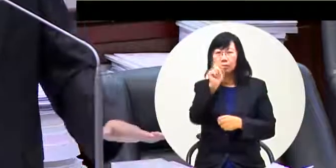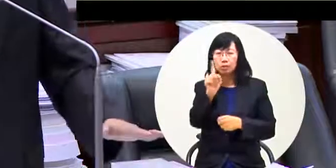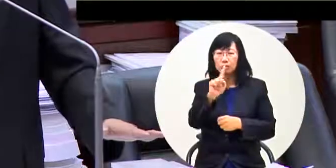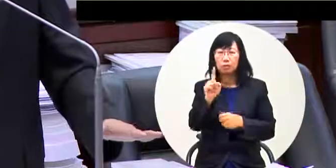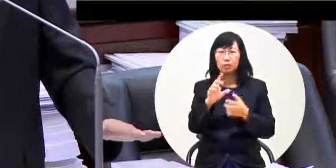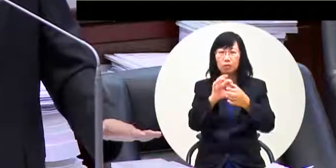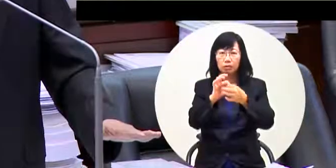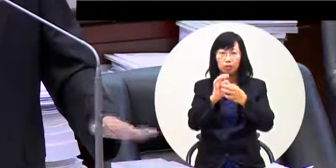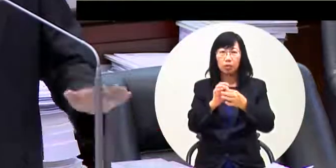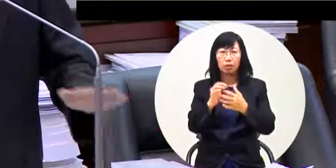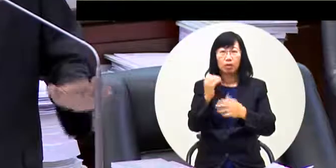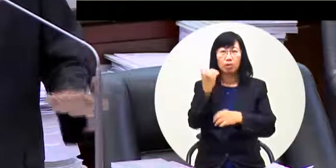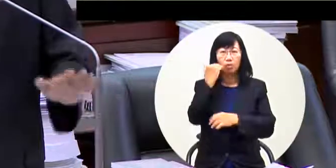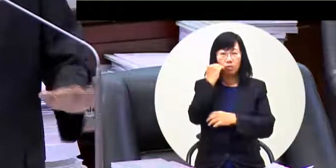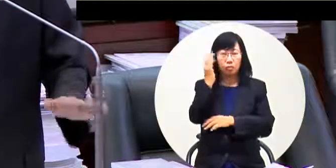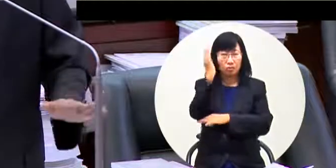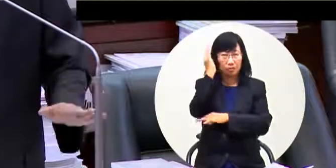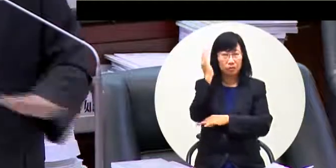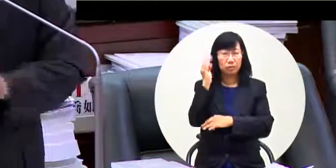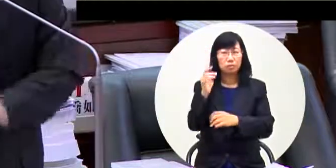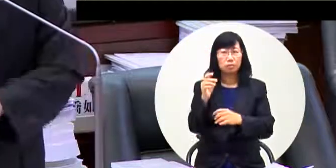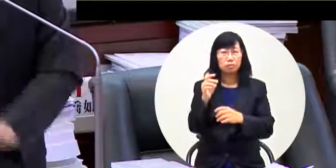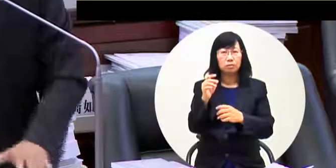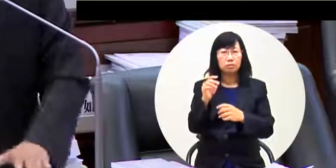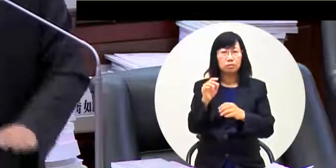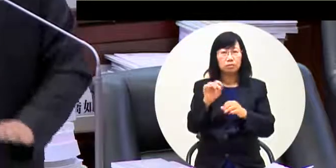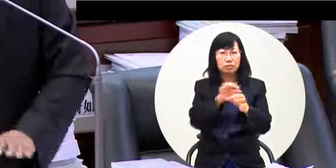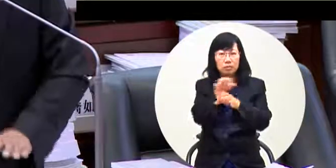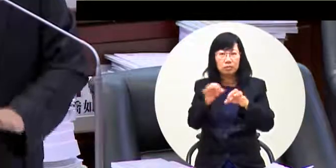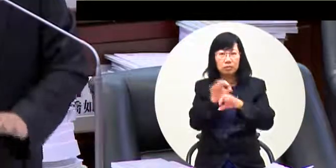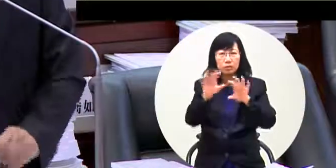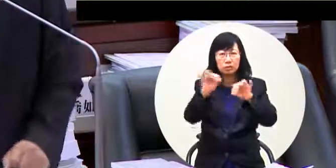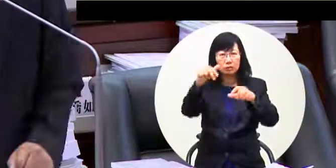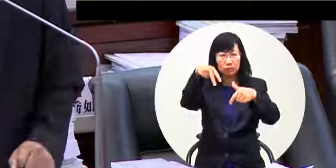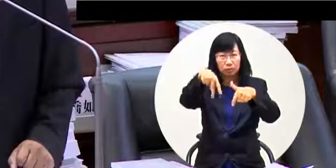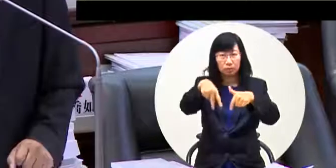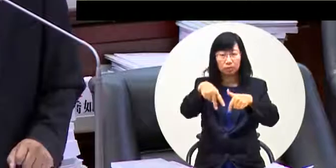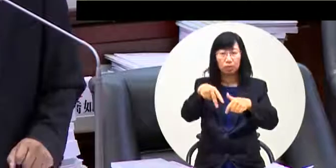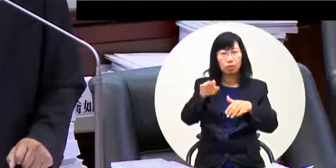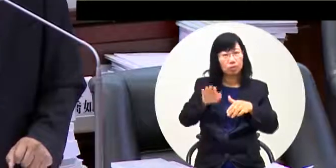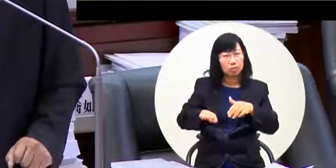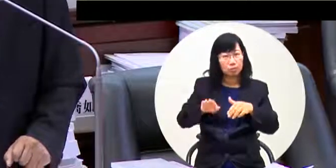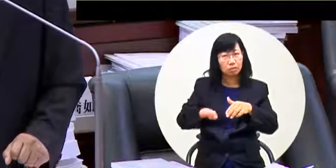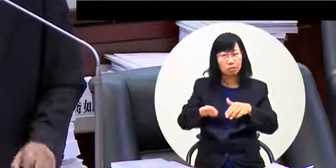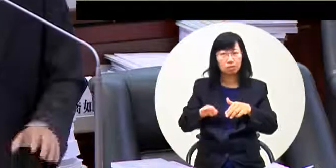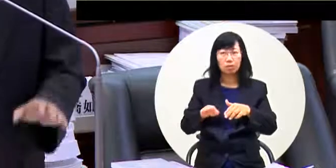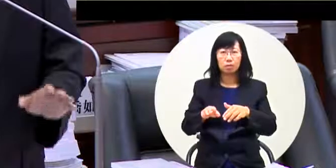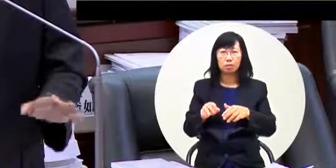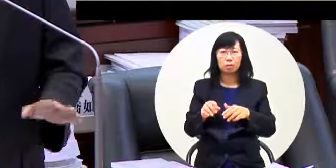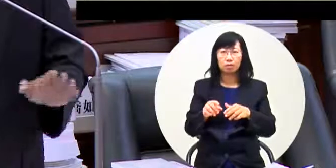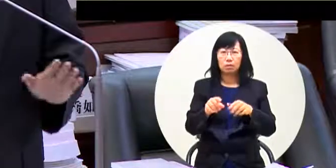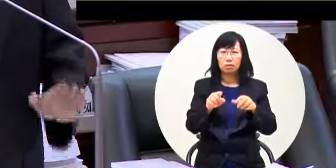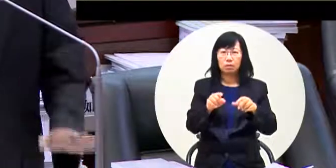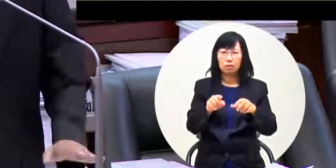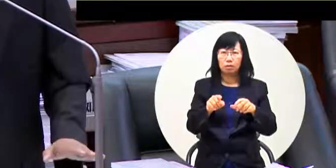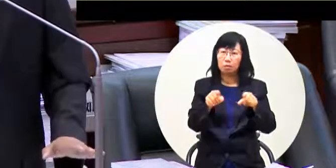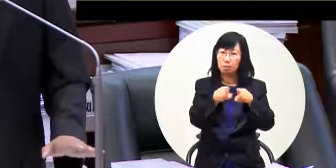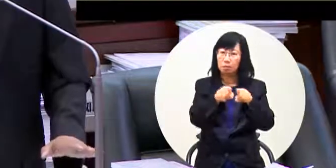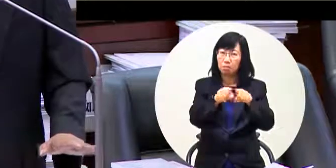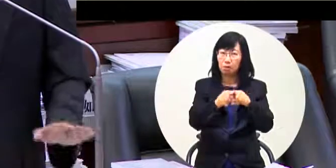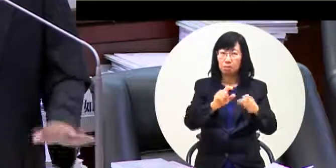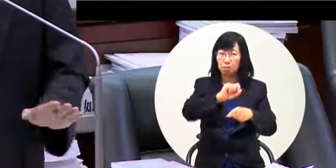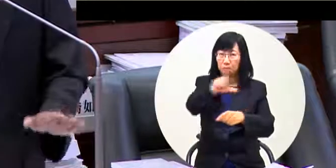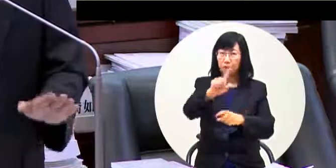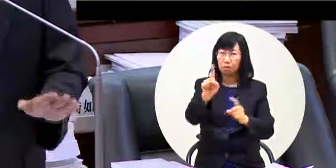市，它是忧郁症是比一般的城市还大的。所有的精神科医师我认识